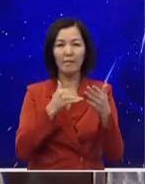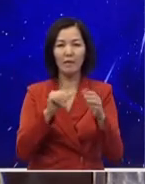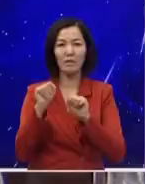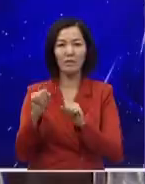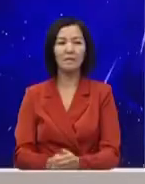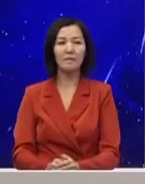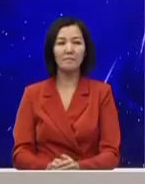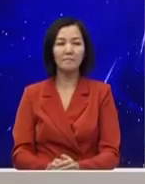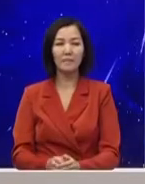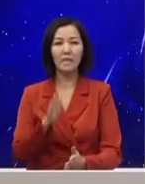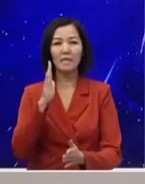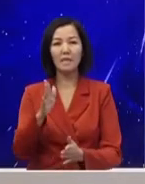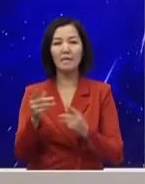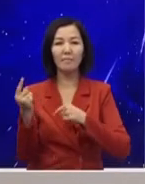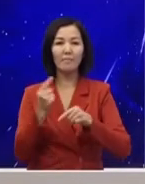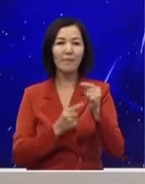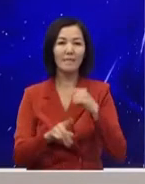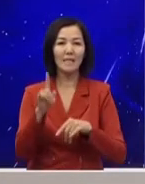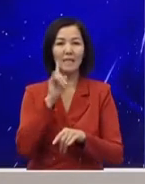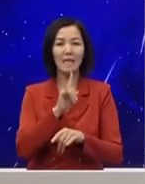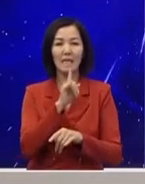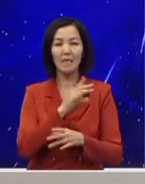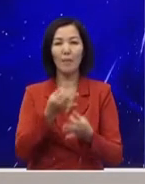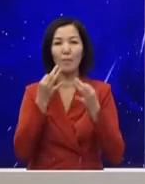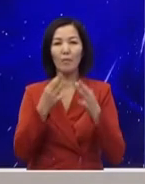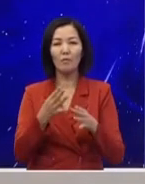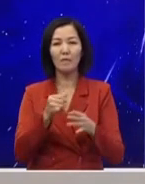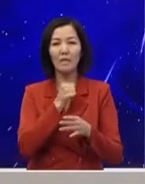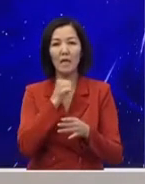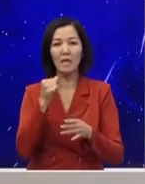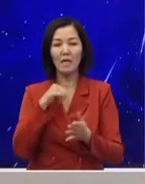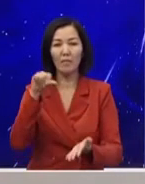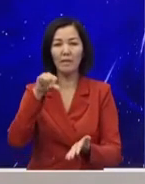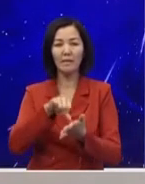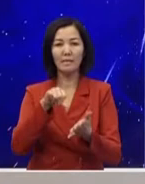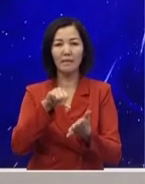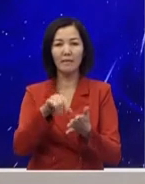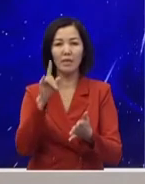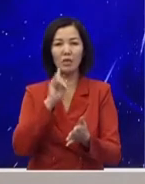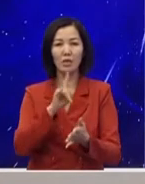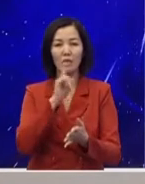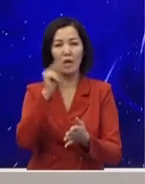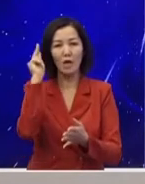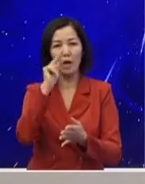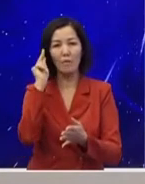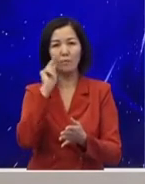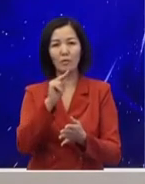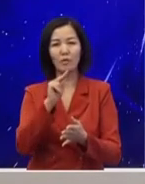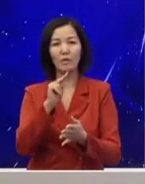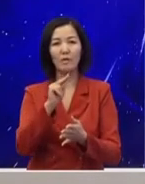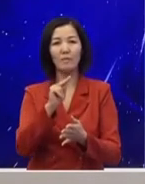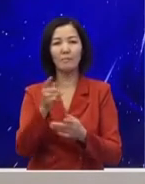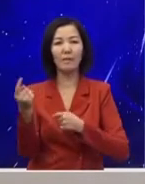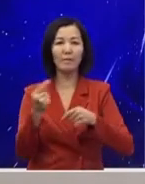работу. Стать бизнес-леди просто. В Талгаре представительниц прекрасного пола обучают азам предпринимательства.